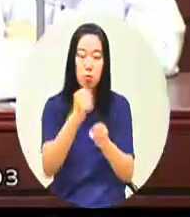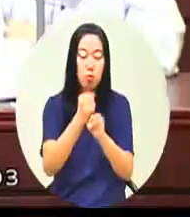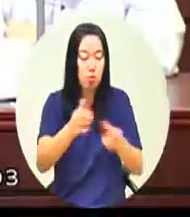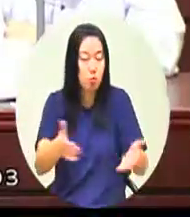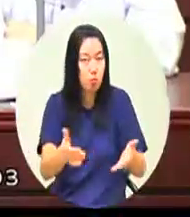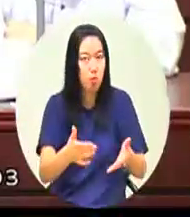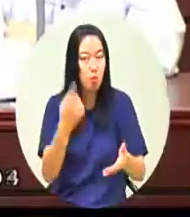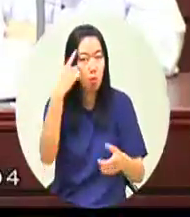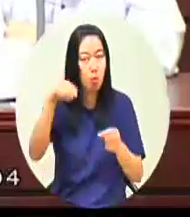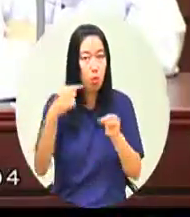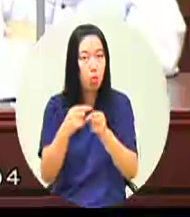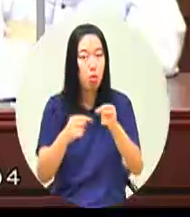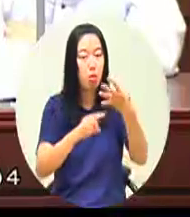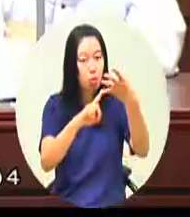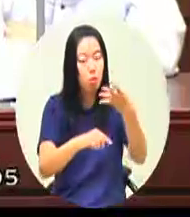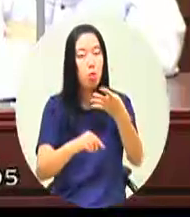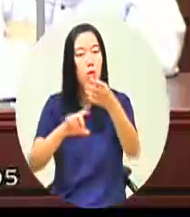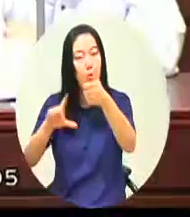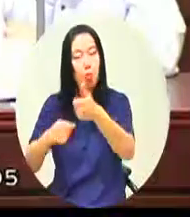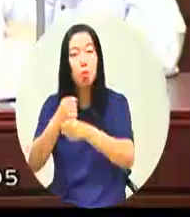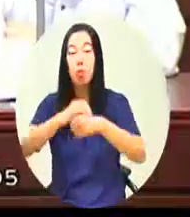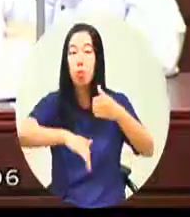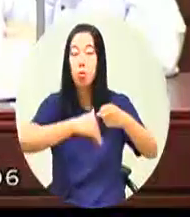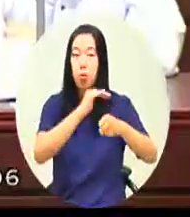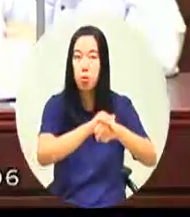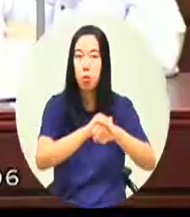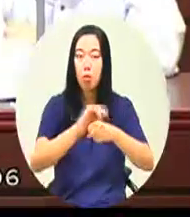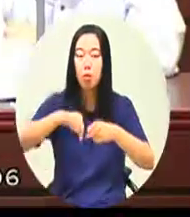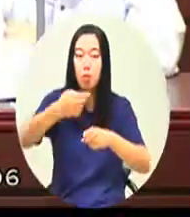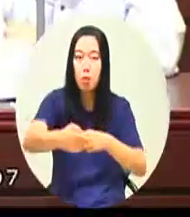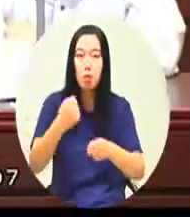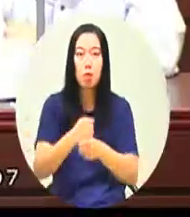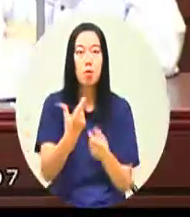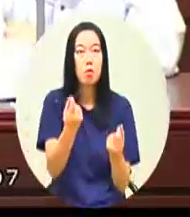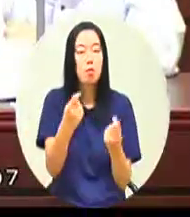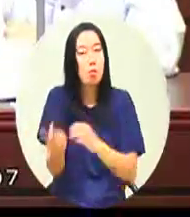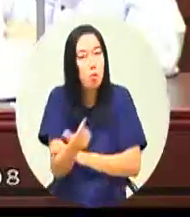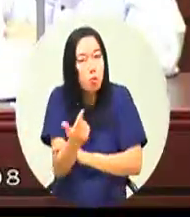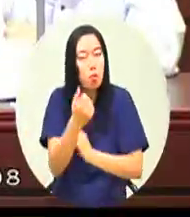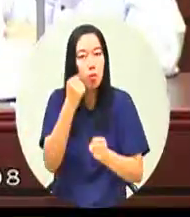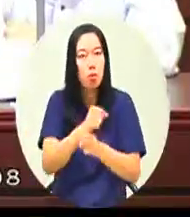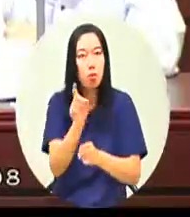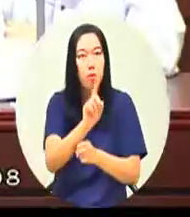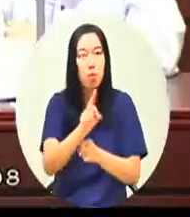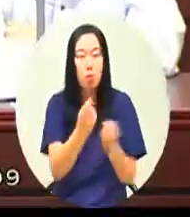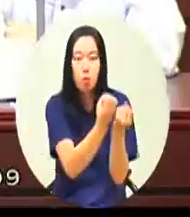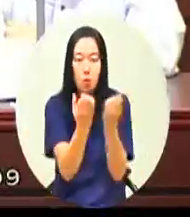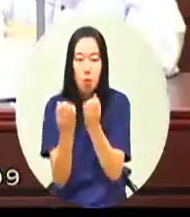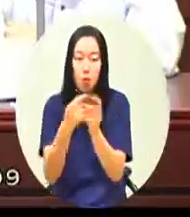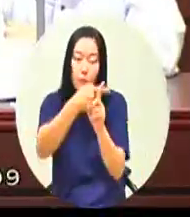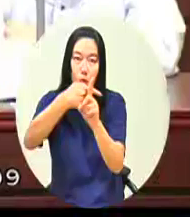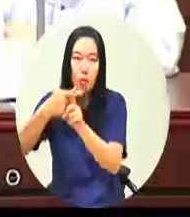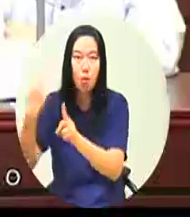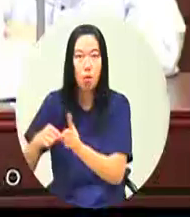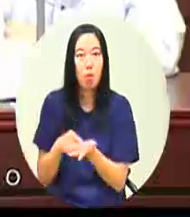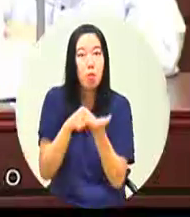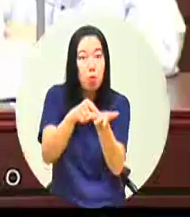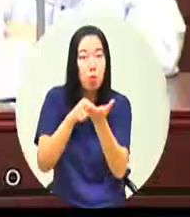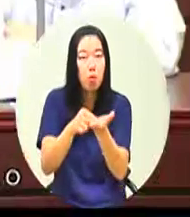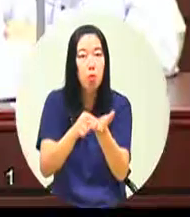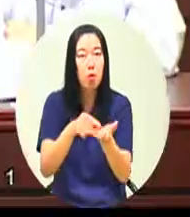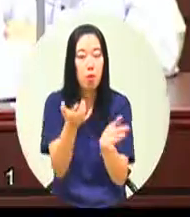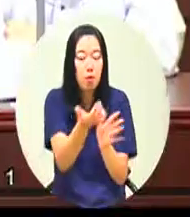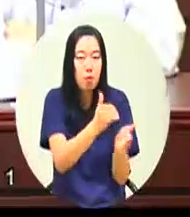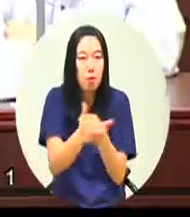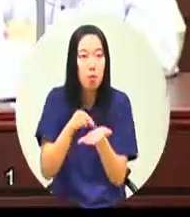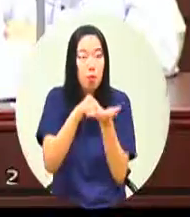年4月5月应该就可以完成，那后面我们也是会积极来看整个灾害的程度，争取明年度的相关的预